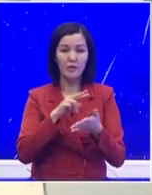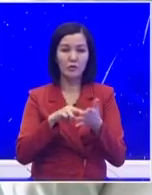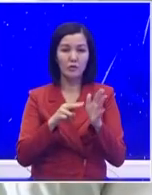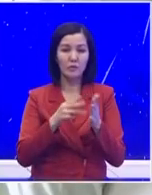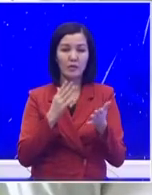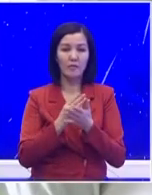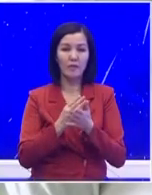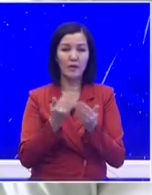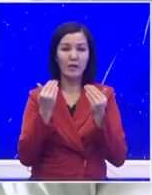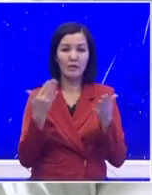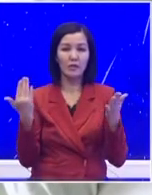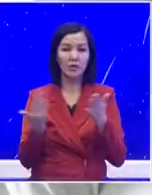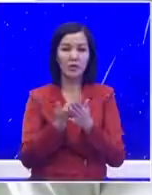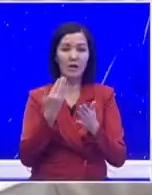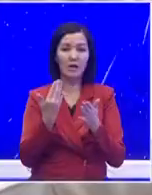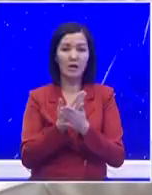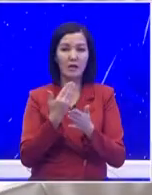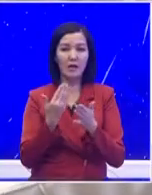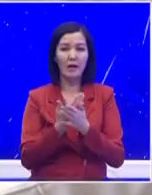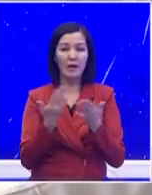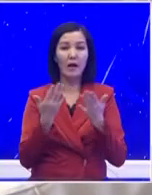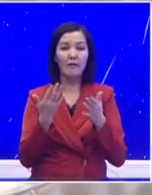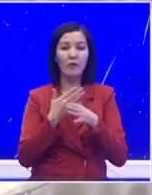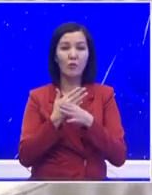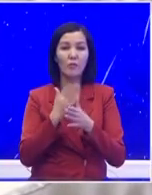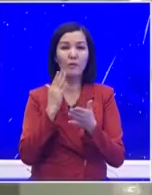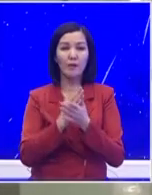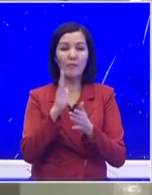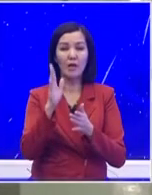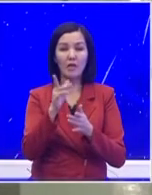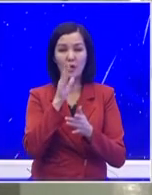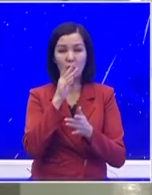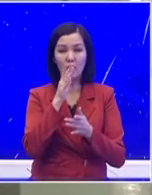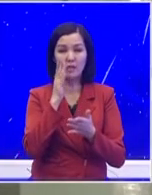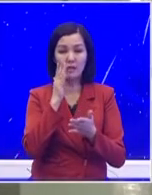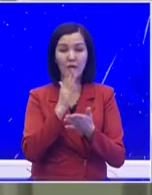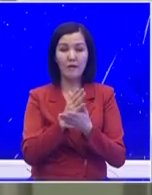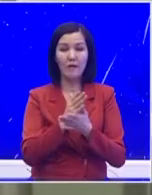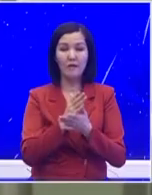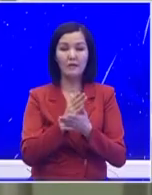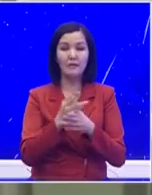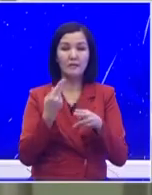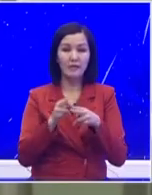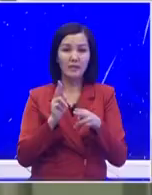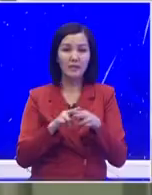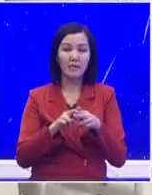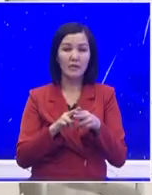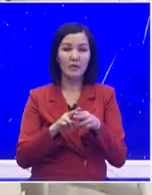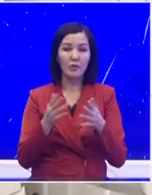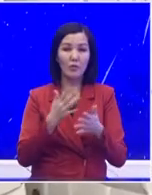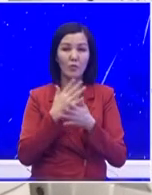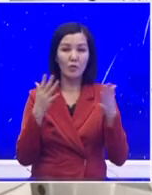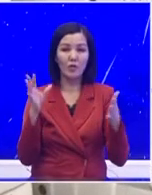соңғы жаңалықтың бізге қаншалықты шарапаты тиеді, оны алдағы уақыт көрсетеді деп отыр. Десе де анау айтқандай үлкен